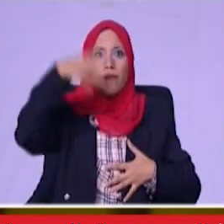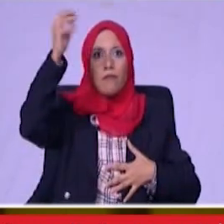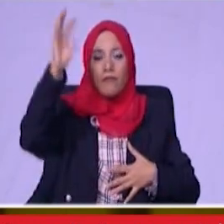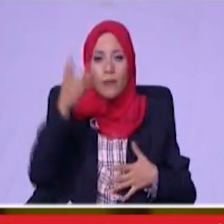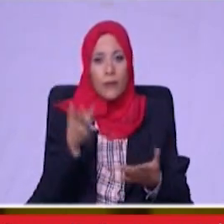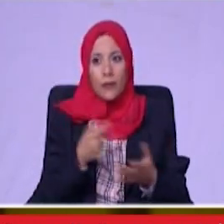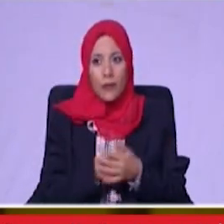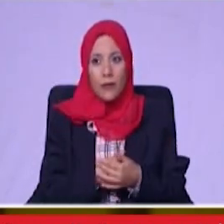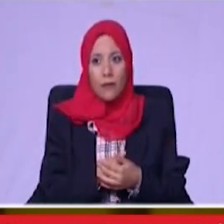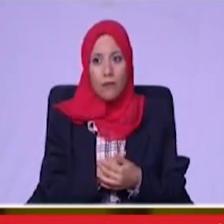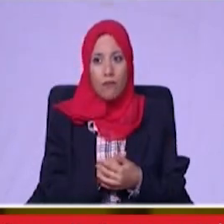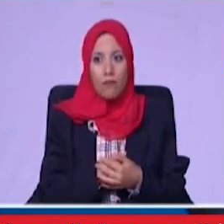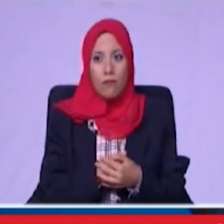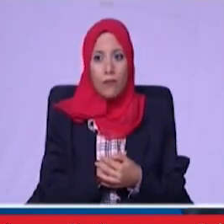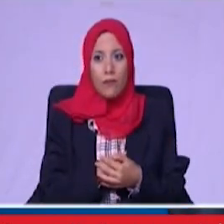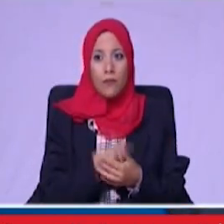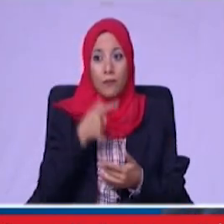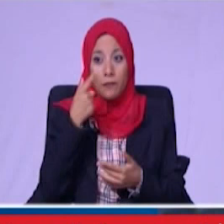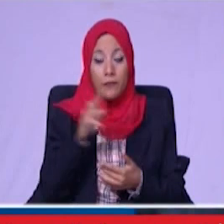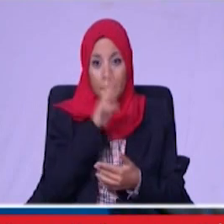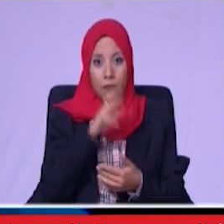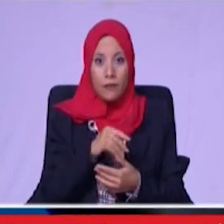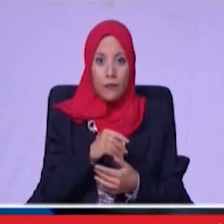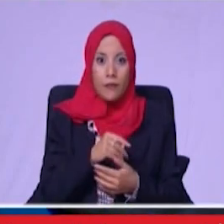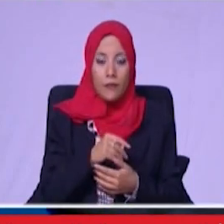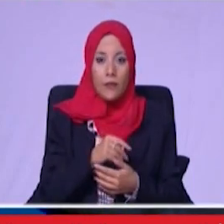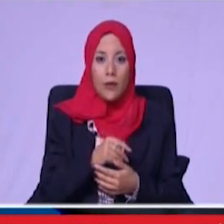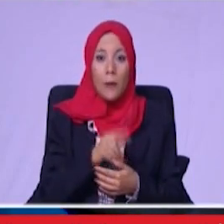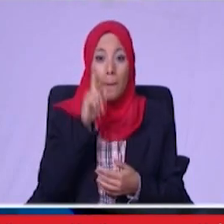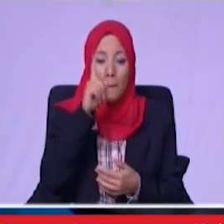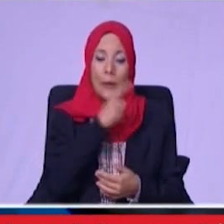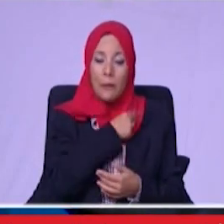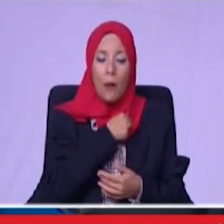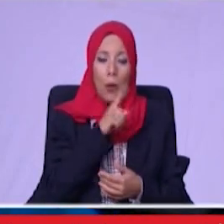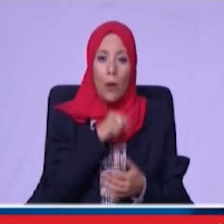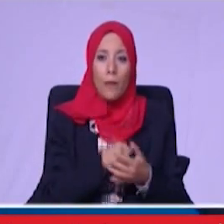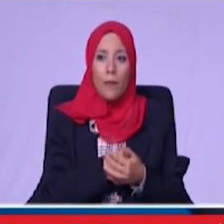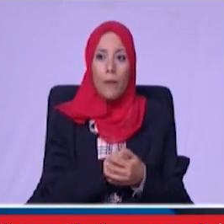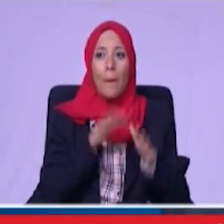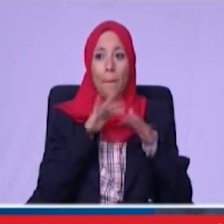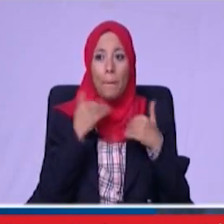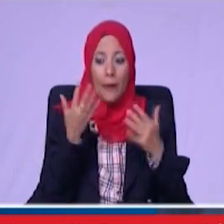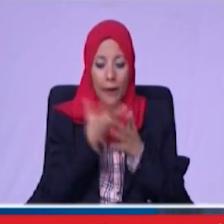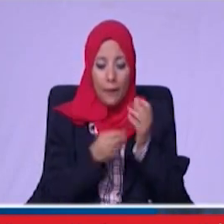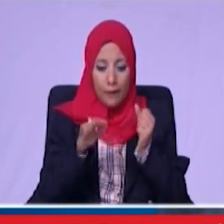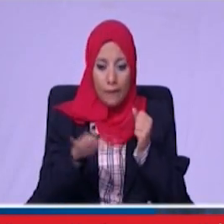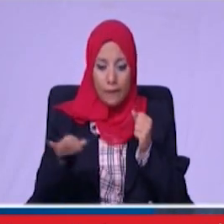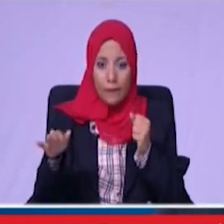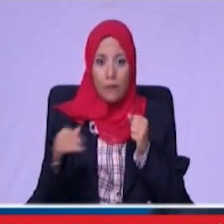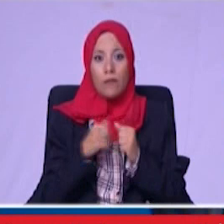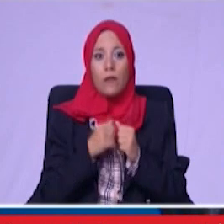البرسخ الله لو حد بسم الله الرحمن الرحيم متله ابن قبل كده